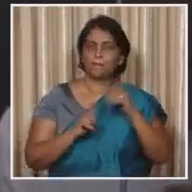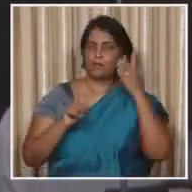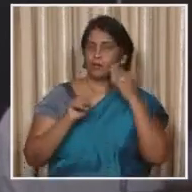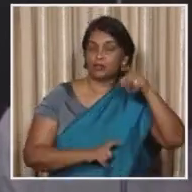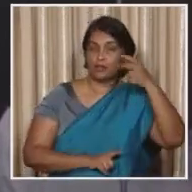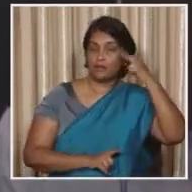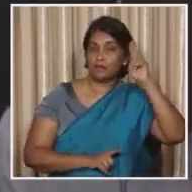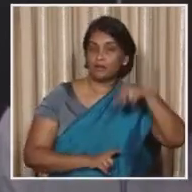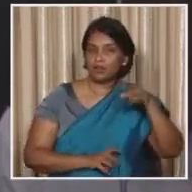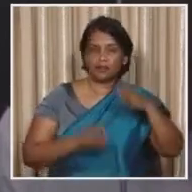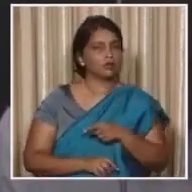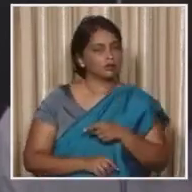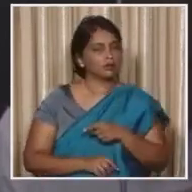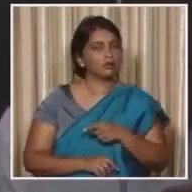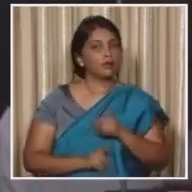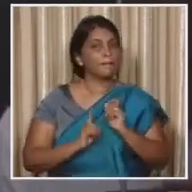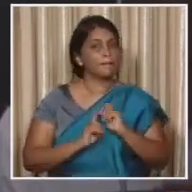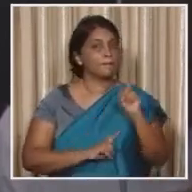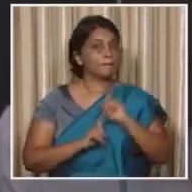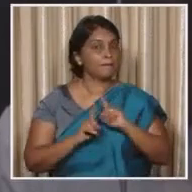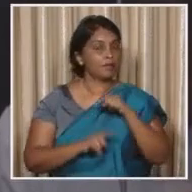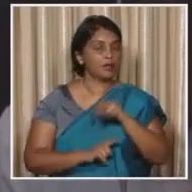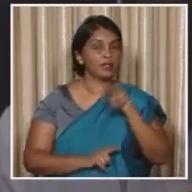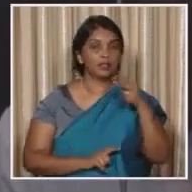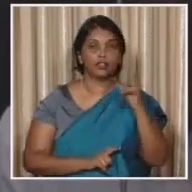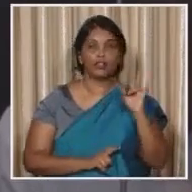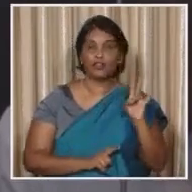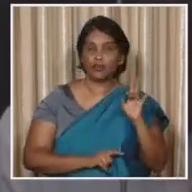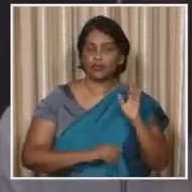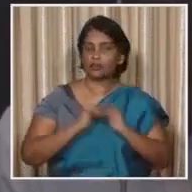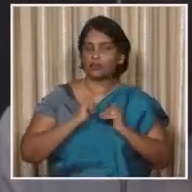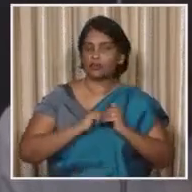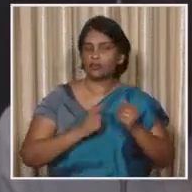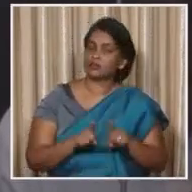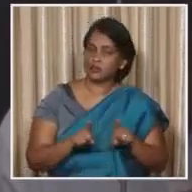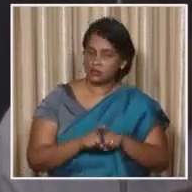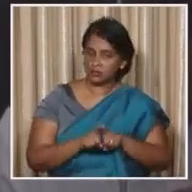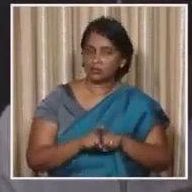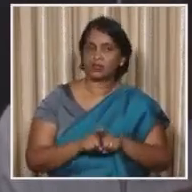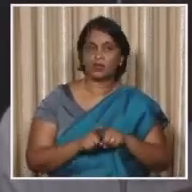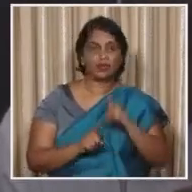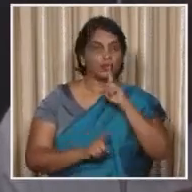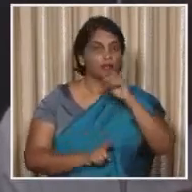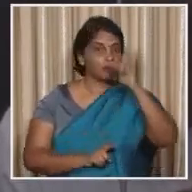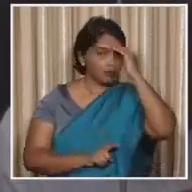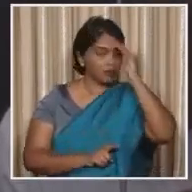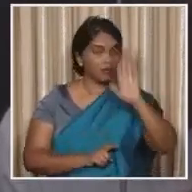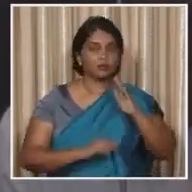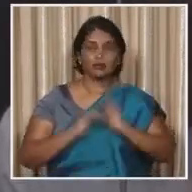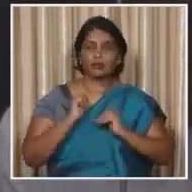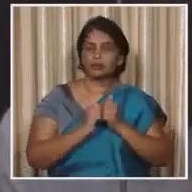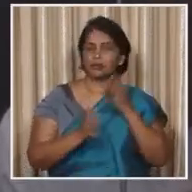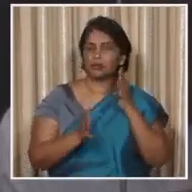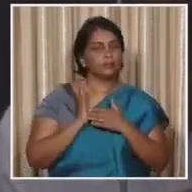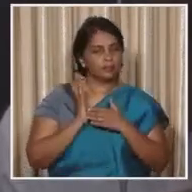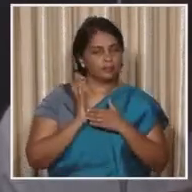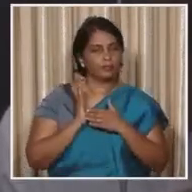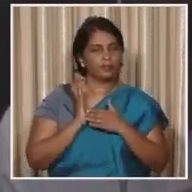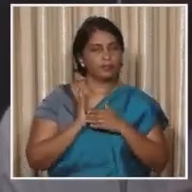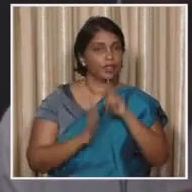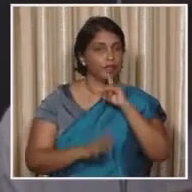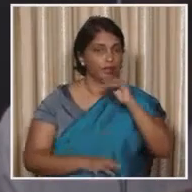මහජන විශ්වාසය බිඳ වැටෙන්න පාර්ලිමේන්තුවේ 225 ක්‍රියාකලාපයේ අඩුපාඩු වගේම කතානායකවරයාගේ ක්‍රියාකලාපයේ අඩුපාඩු